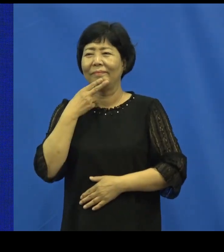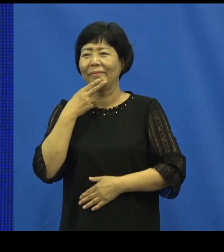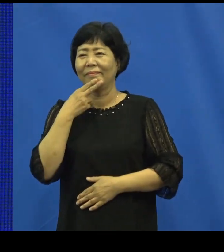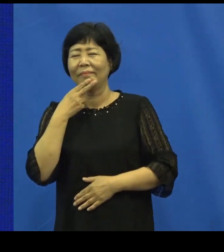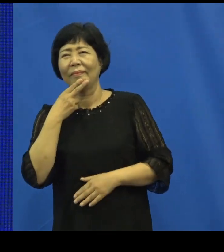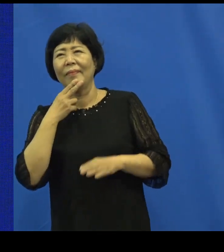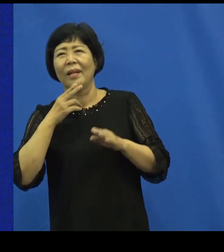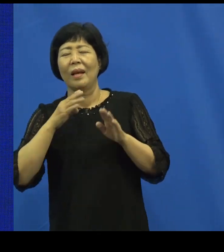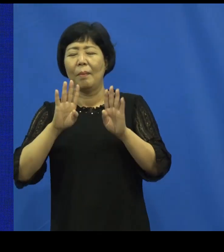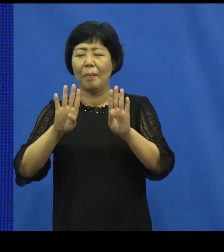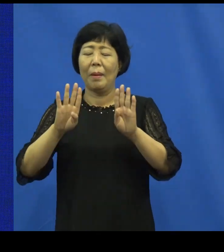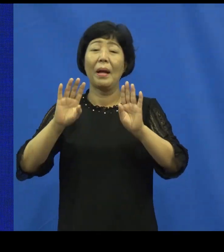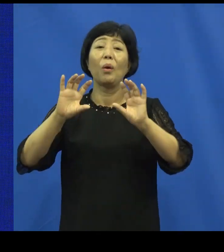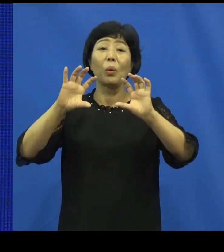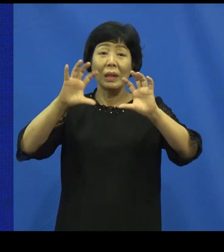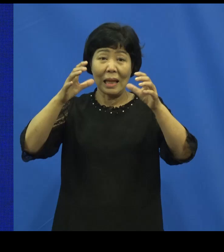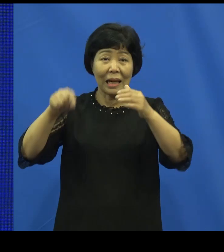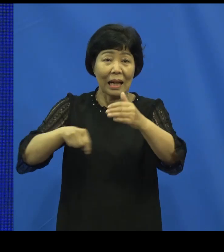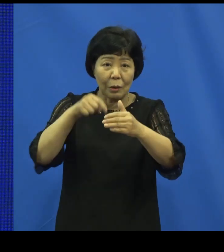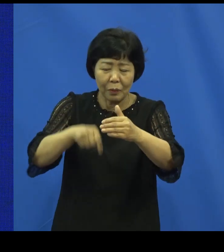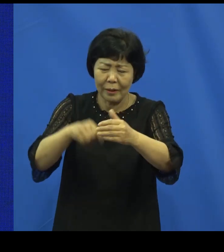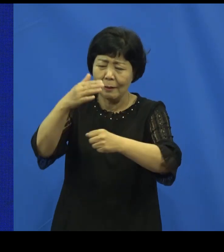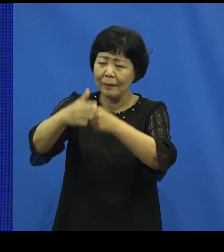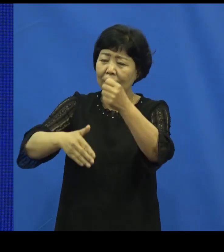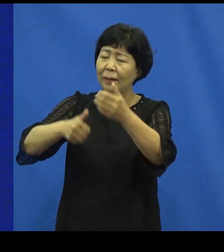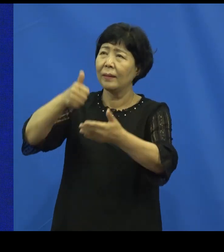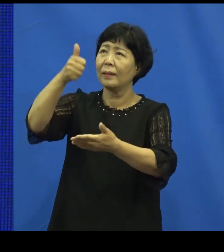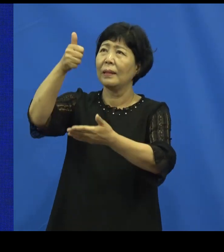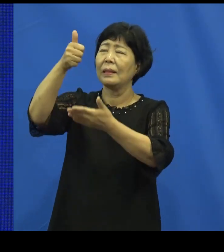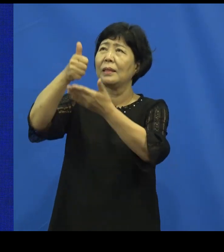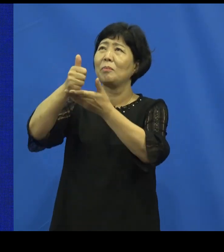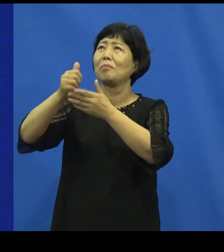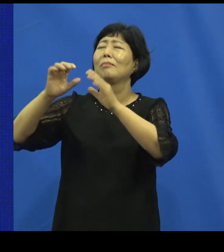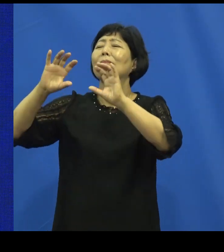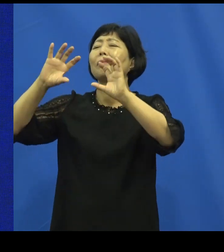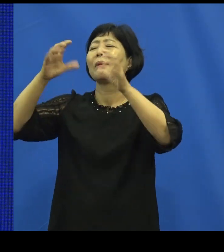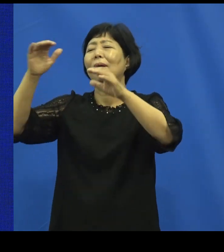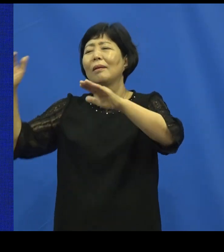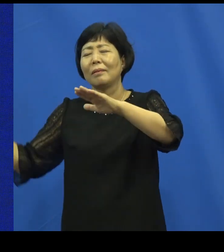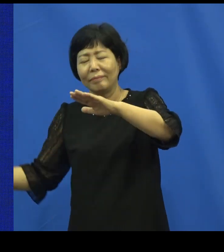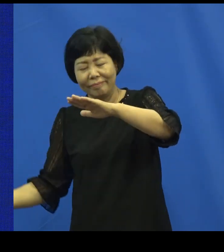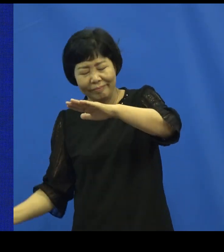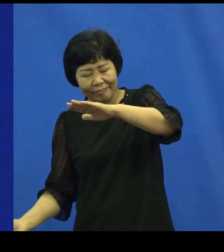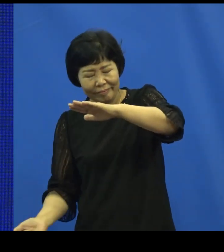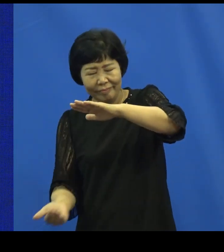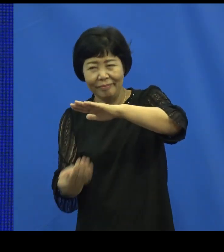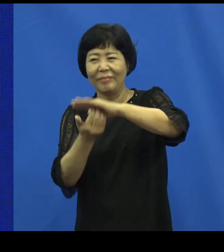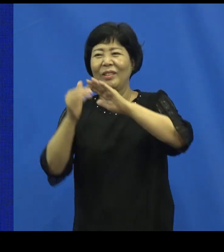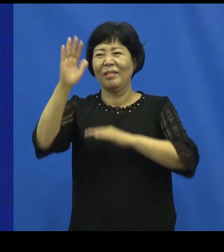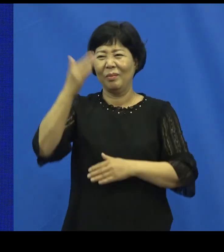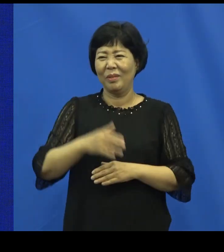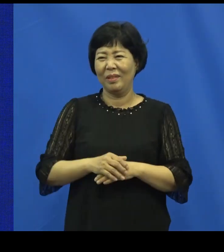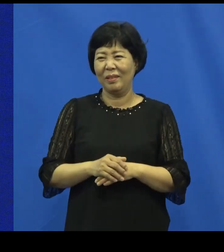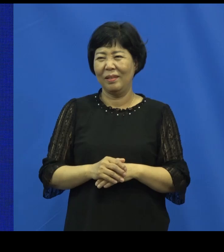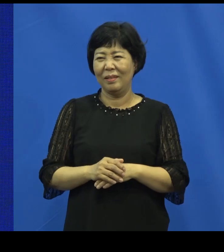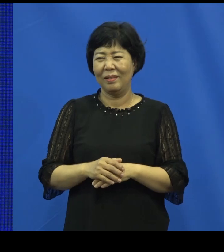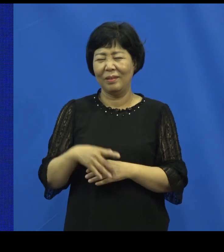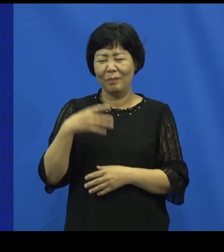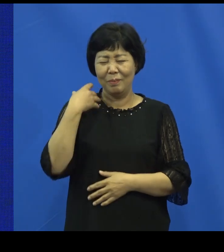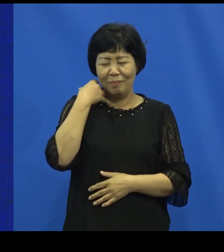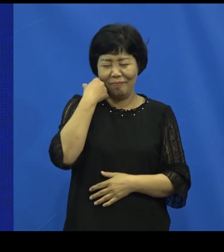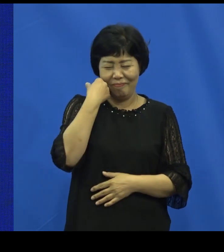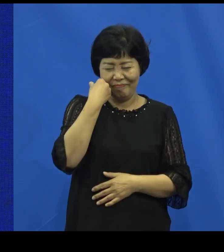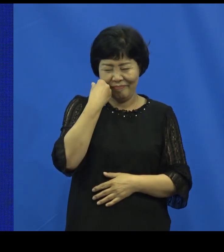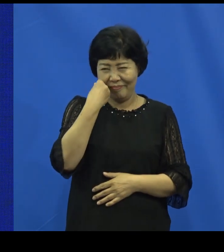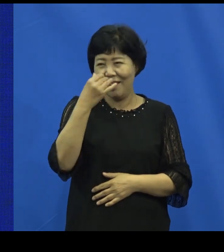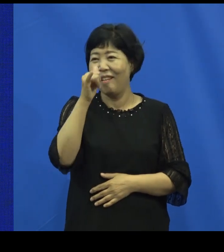그 바벨론 속에 하나님의 문화를 만들어가고 하나님의 나라를 이루어가는, 굉장히 매력적인